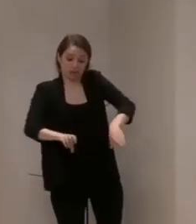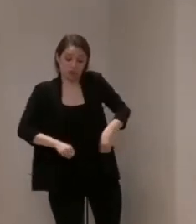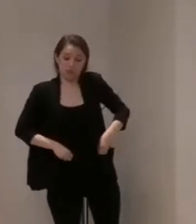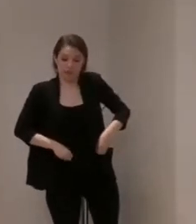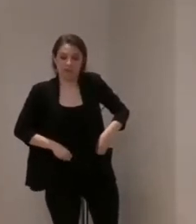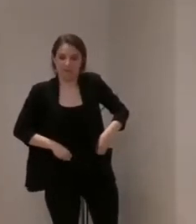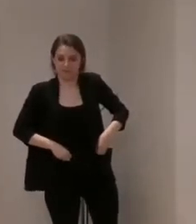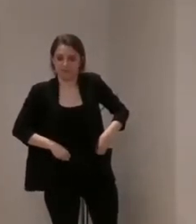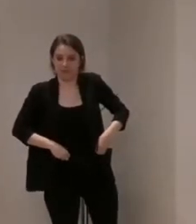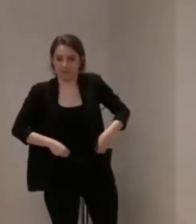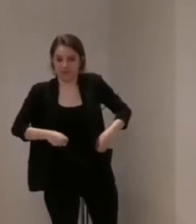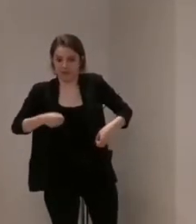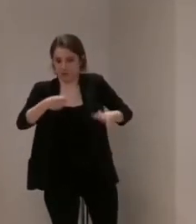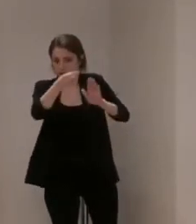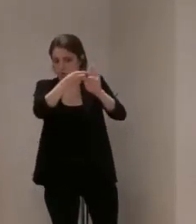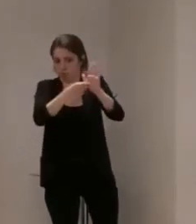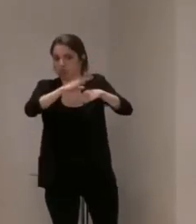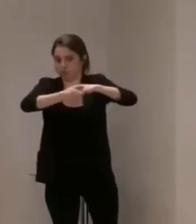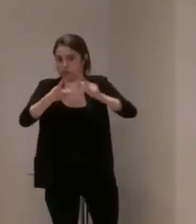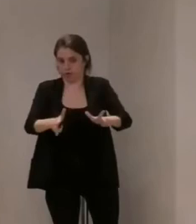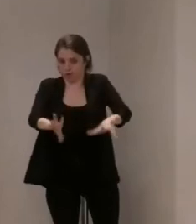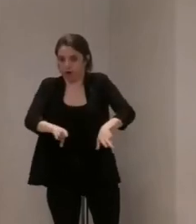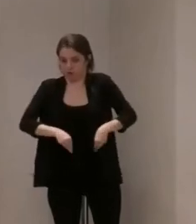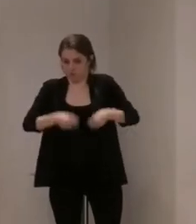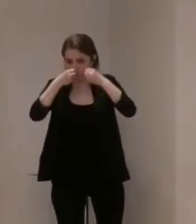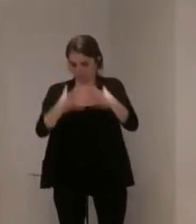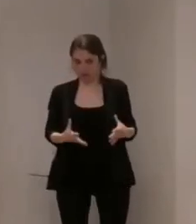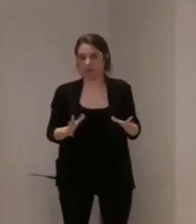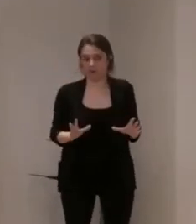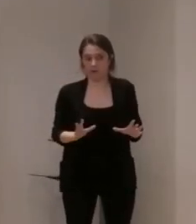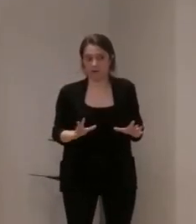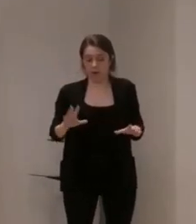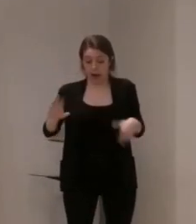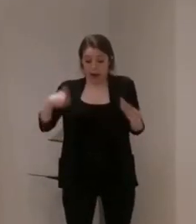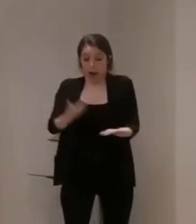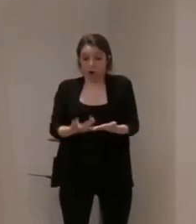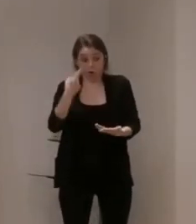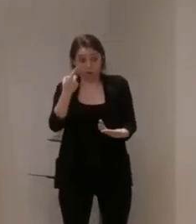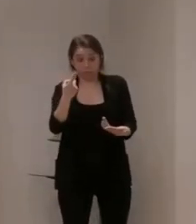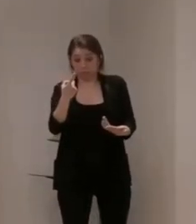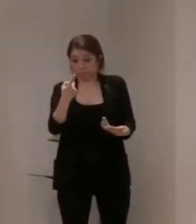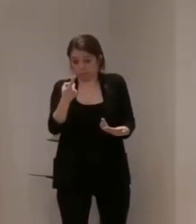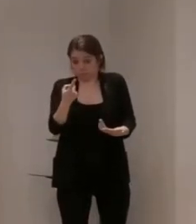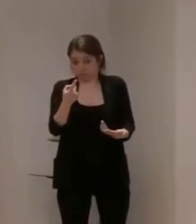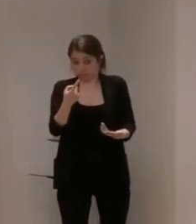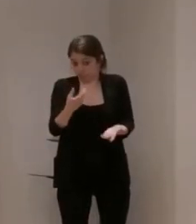realment els principis democràtics. El que està passant avui ens demostra que això no s'ha fet.